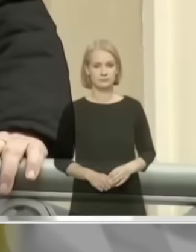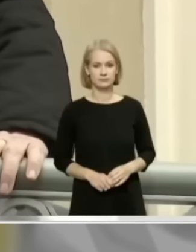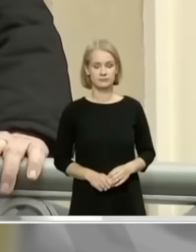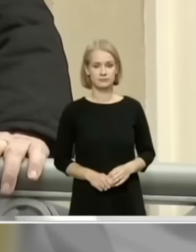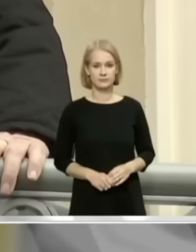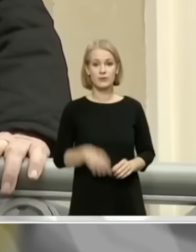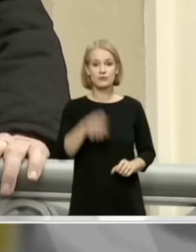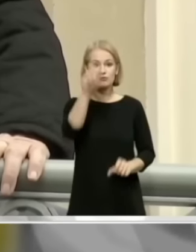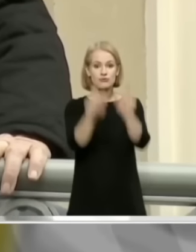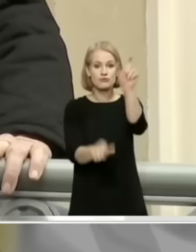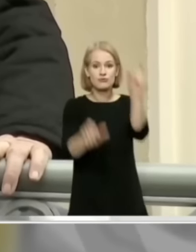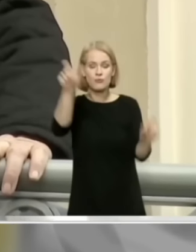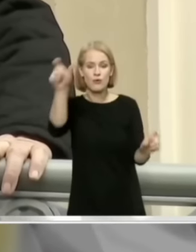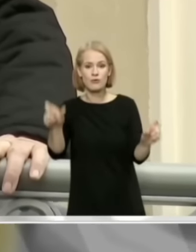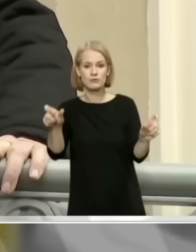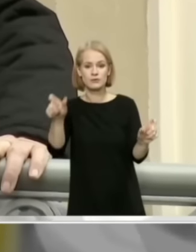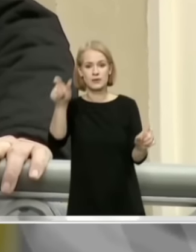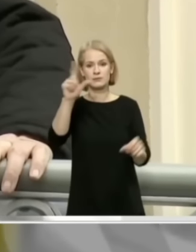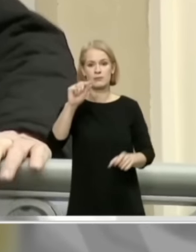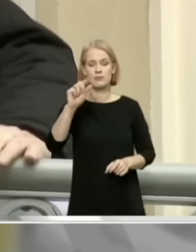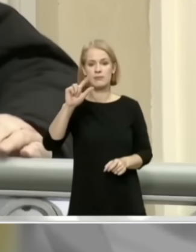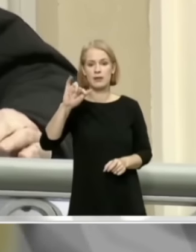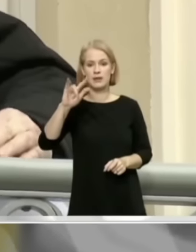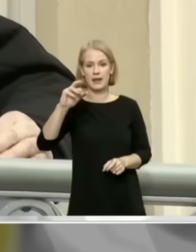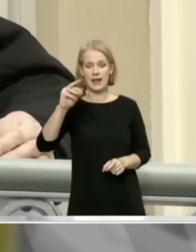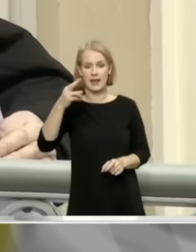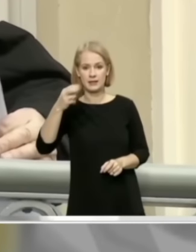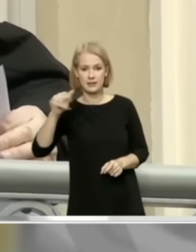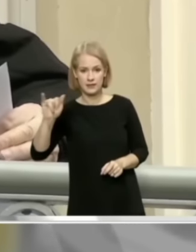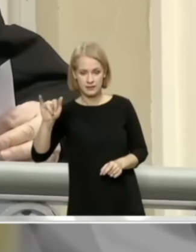Piliečiai, pilėnai,